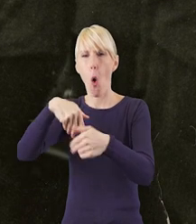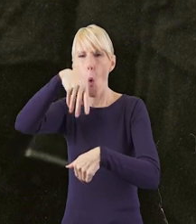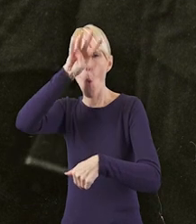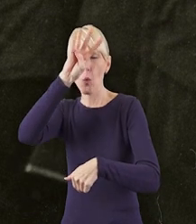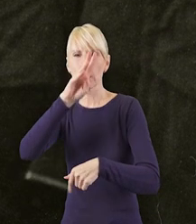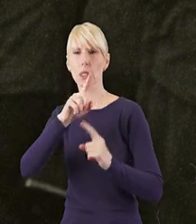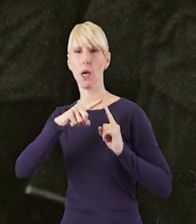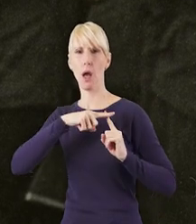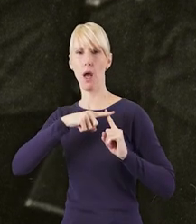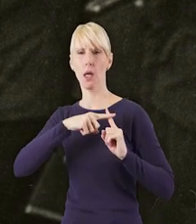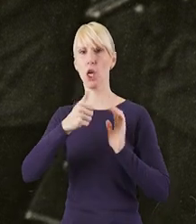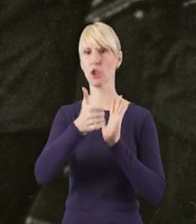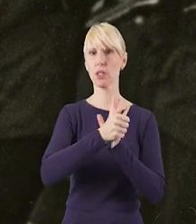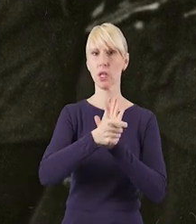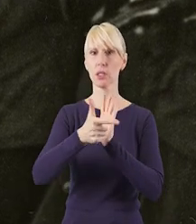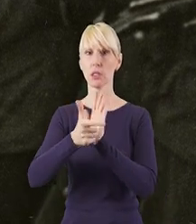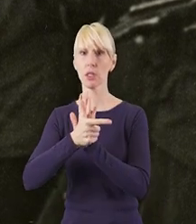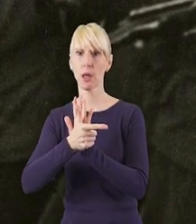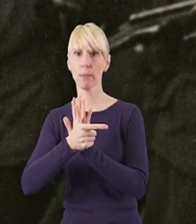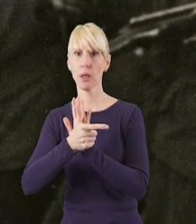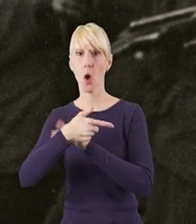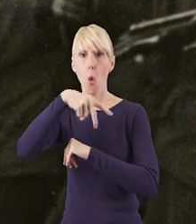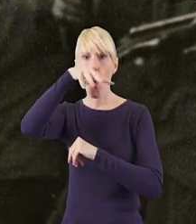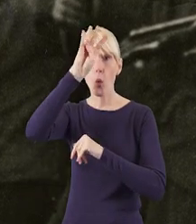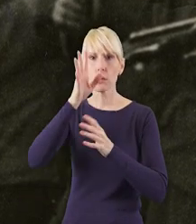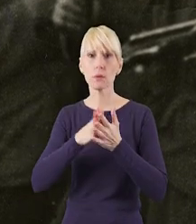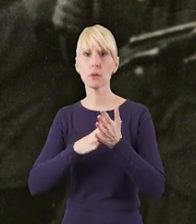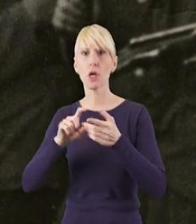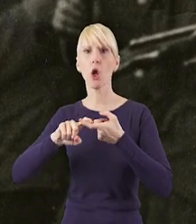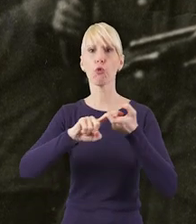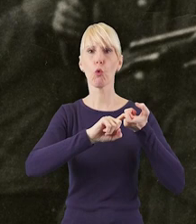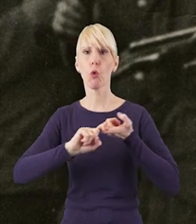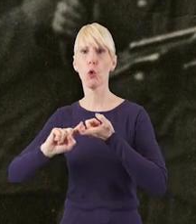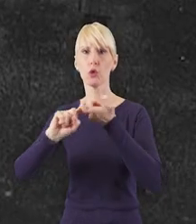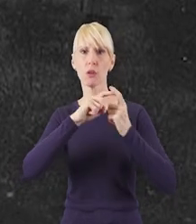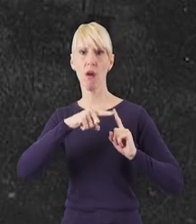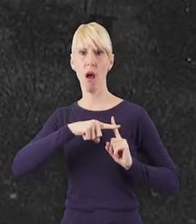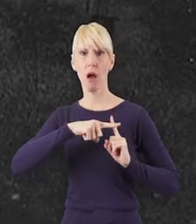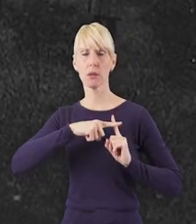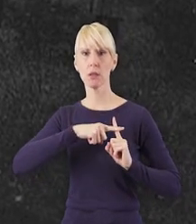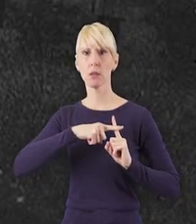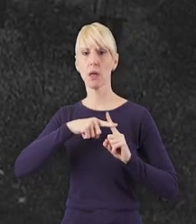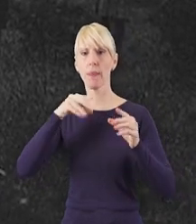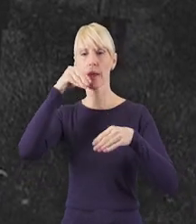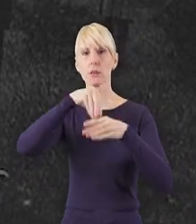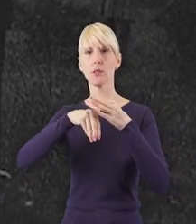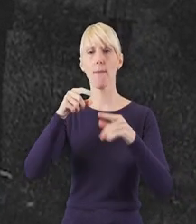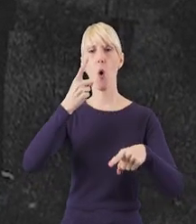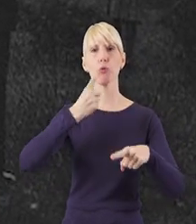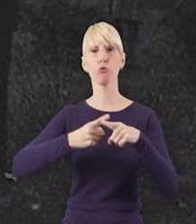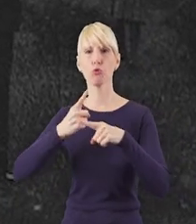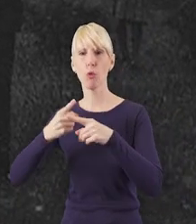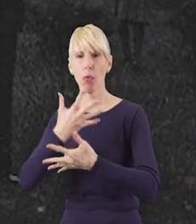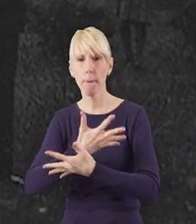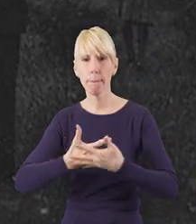łódzkich z 16 i 17 łódzkiej drużyny harcerskiej oraz członków podziemnej